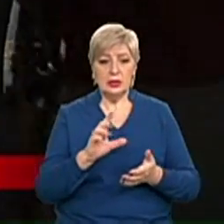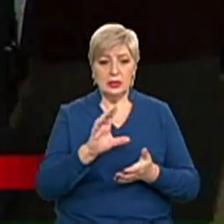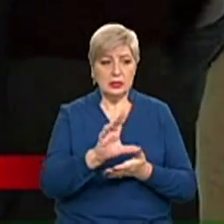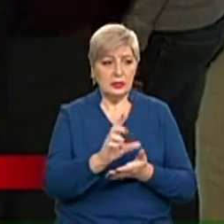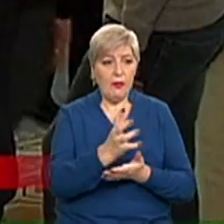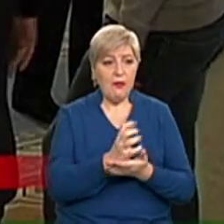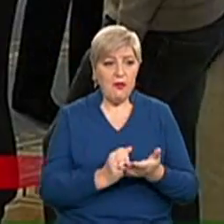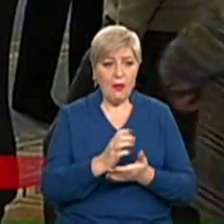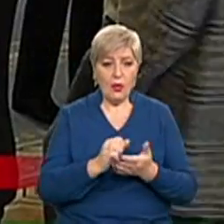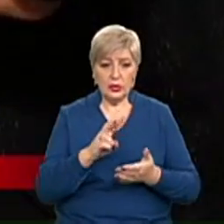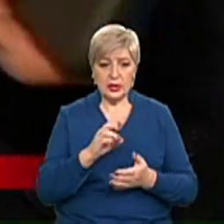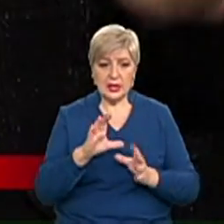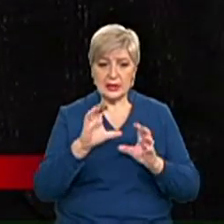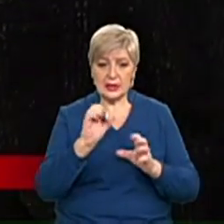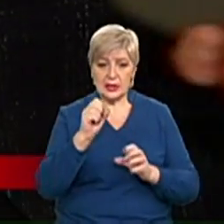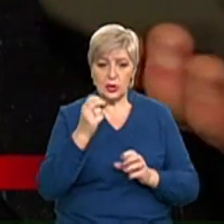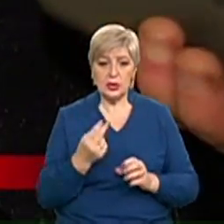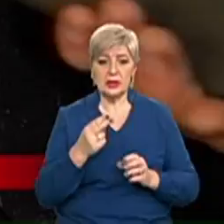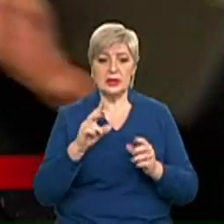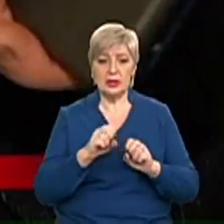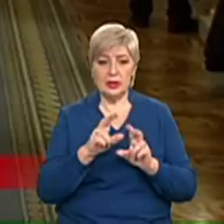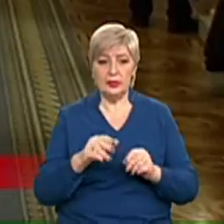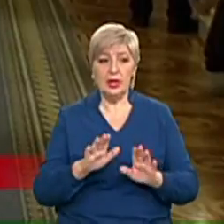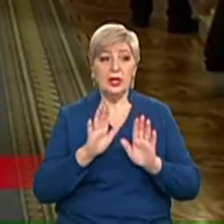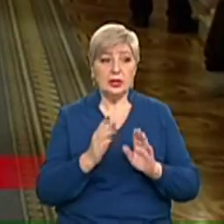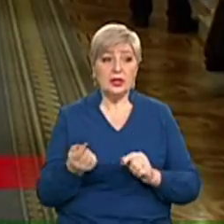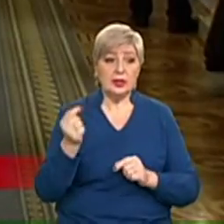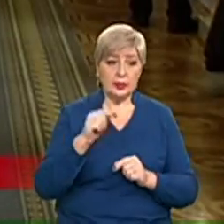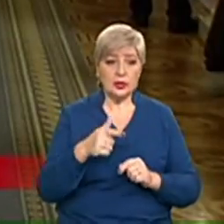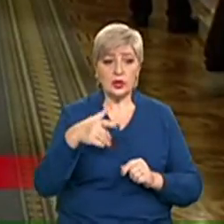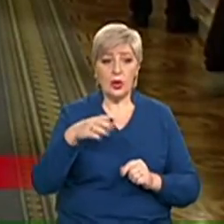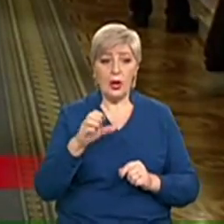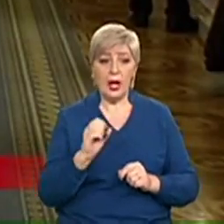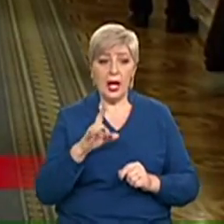наповнюються місцеві бюджети. Тільки із-за того, що ГЕРОС протягнув